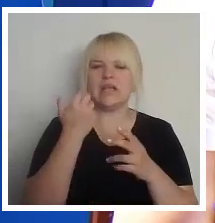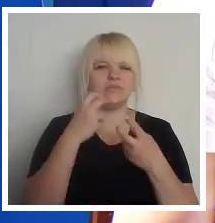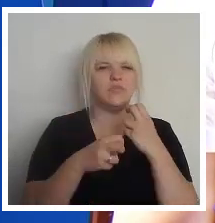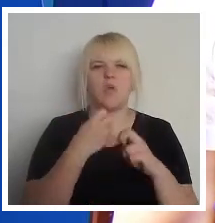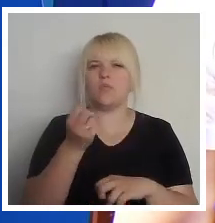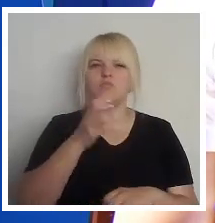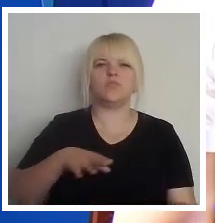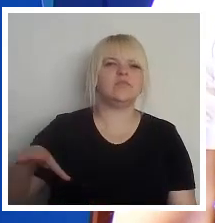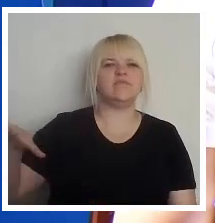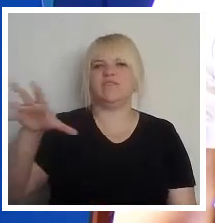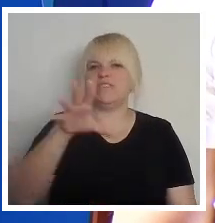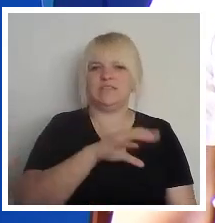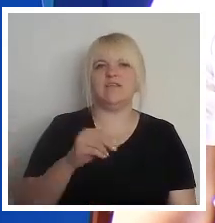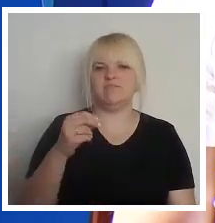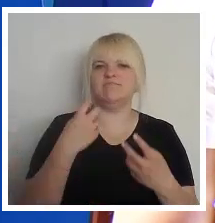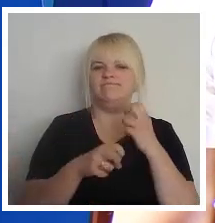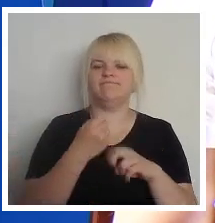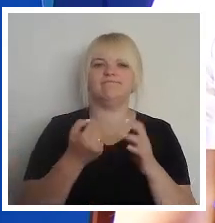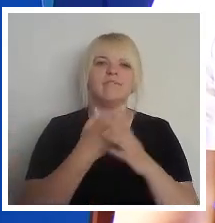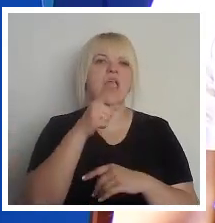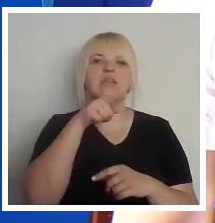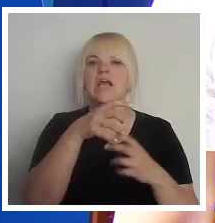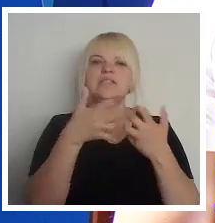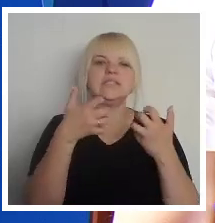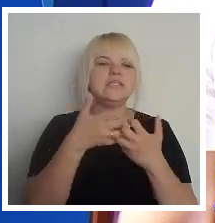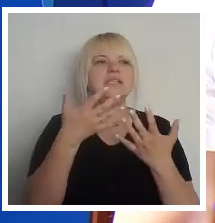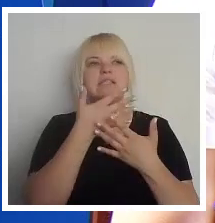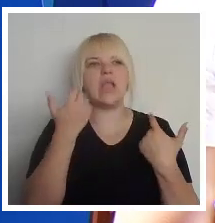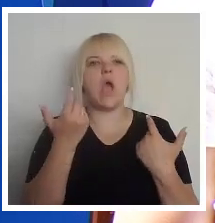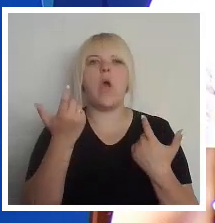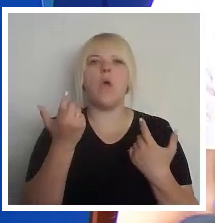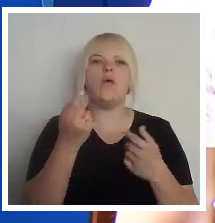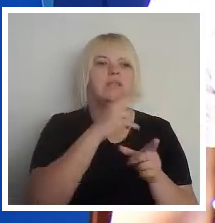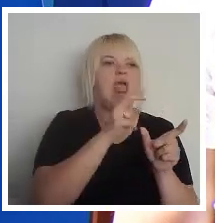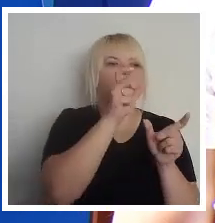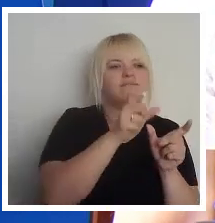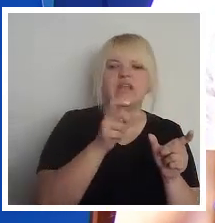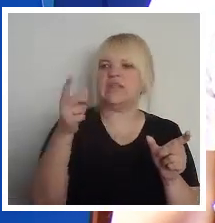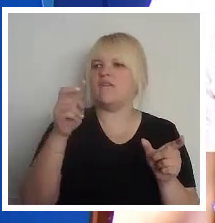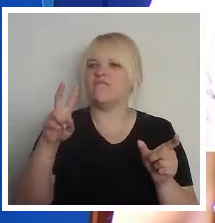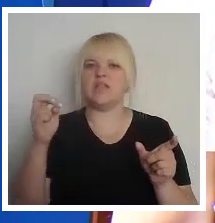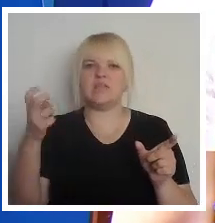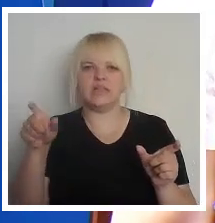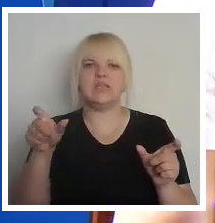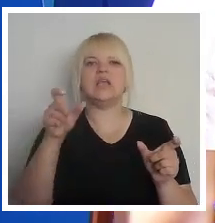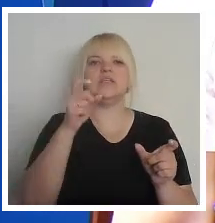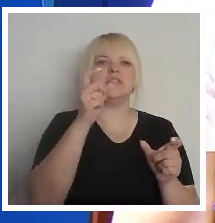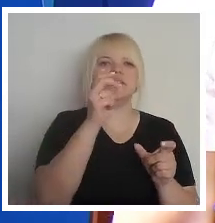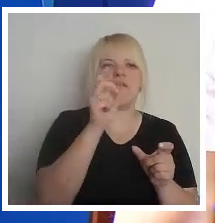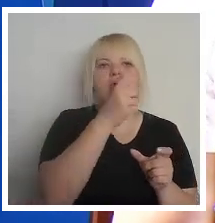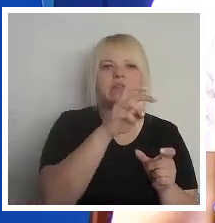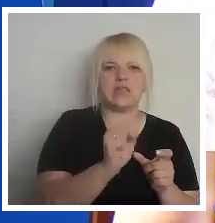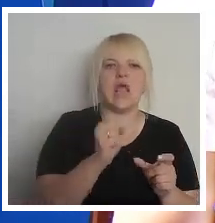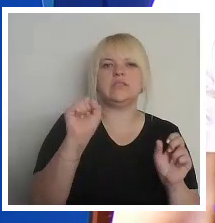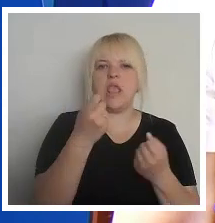sēž skatos, jo tas, tā cīņa jau nav starp Delfiem un TVNet un Ir un Santu un Ziemeļlatviju un visiem pāriem, kas